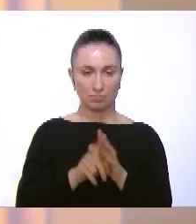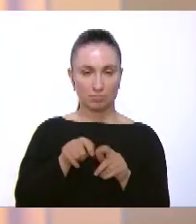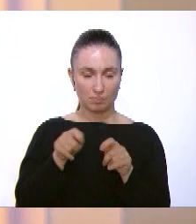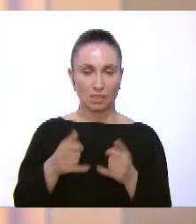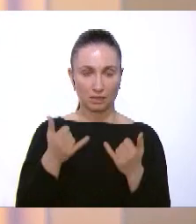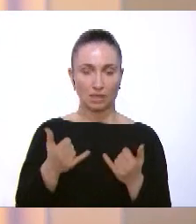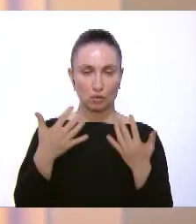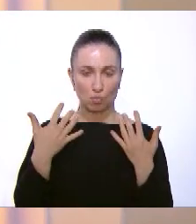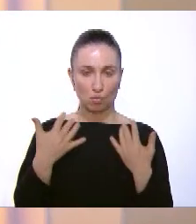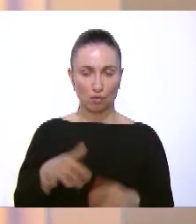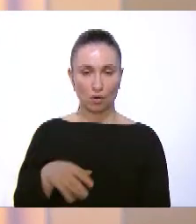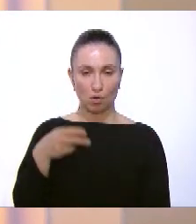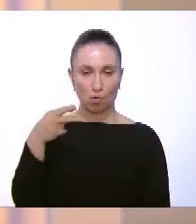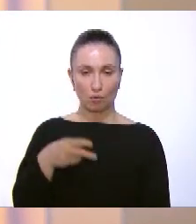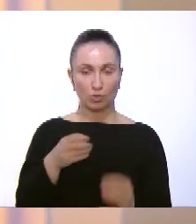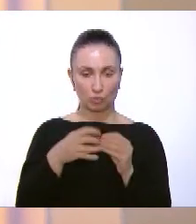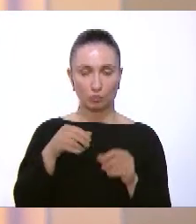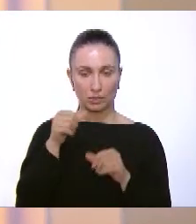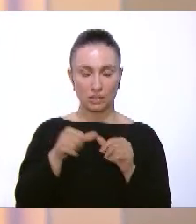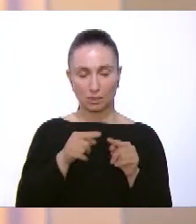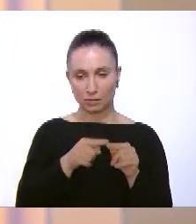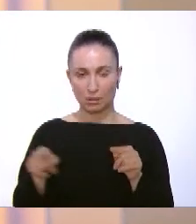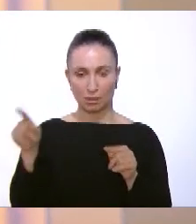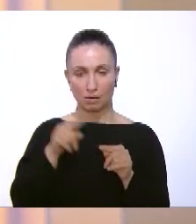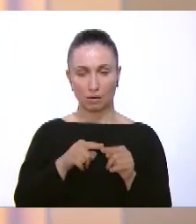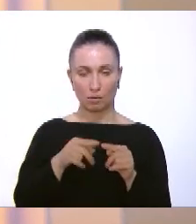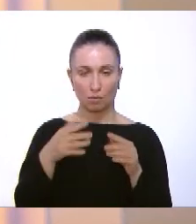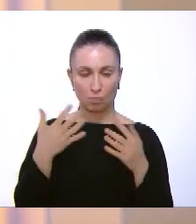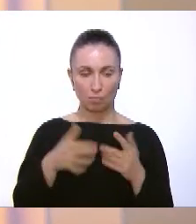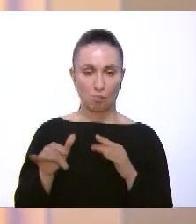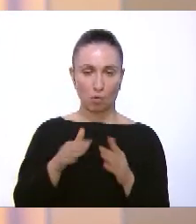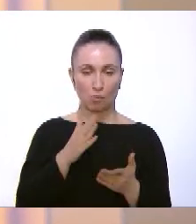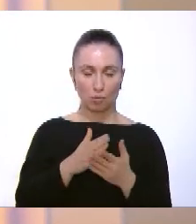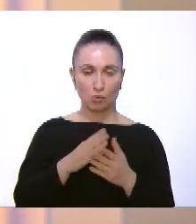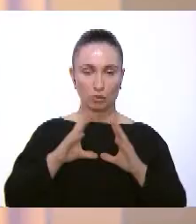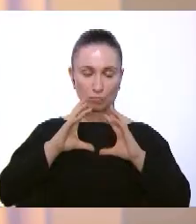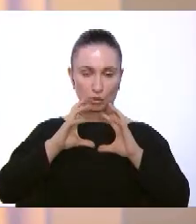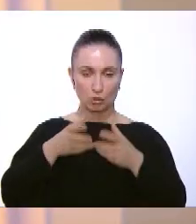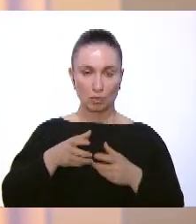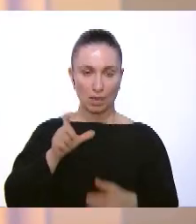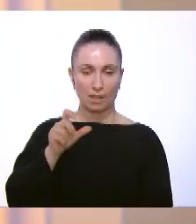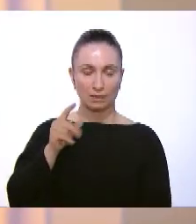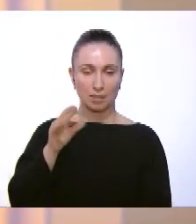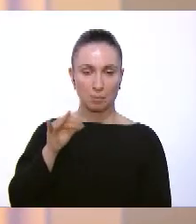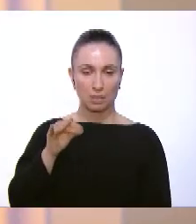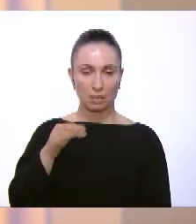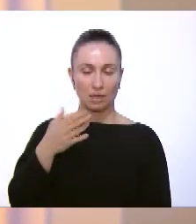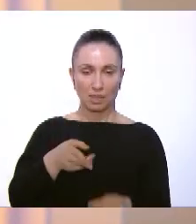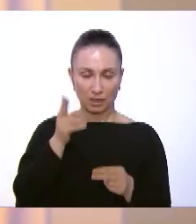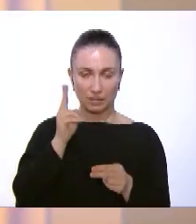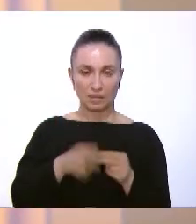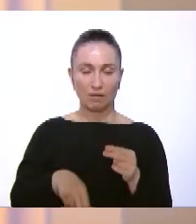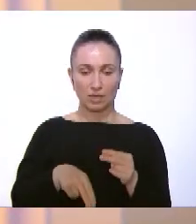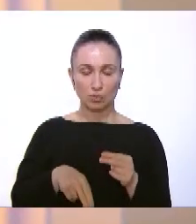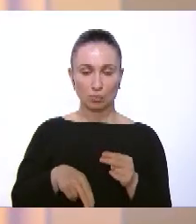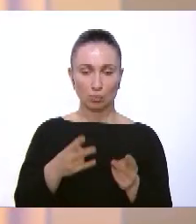და დღეს უკვე 2015 წლიდან მოქმედეს მთელ მსოფლიოში NTB დავასრულოთ ტუბერკულოზი,